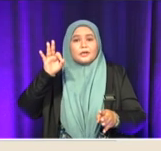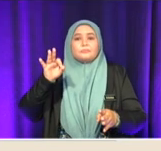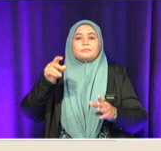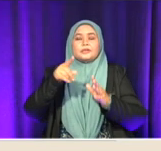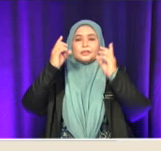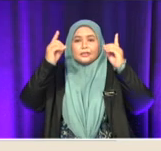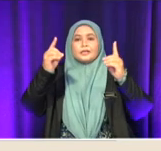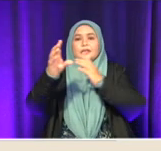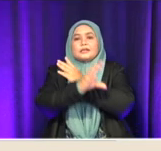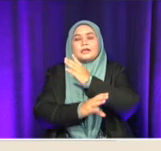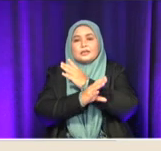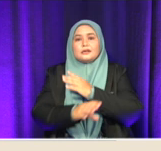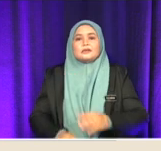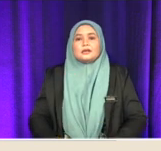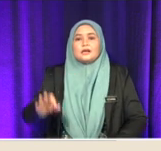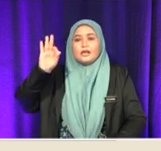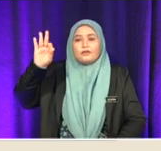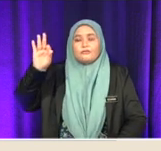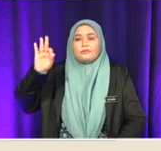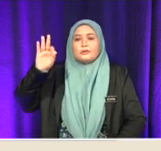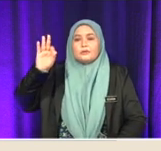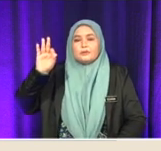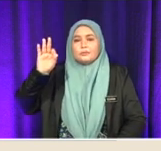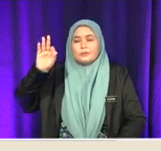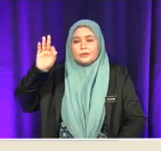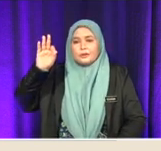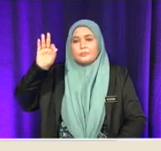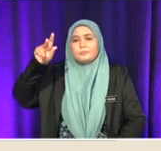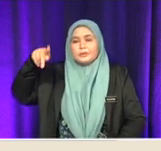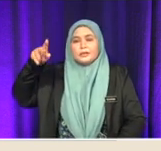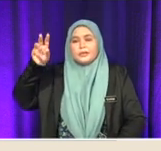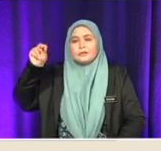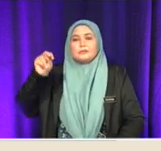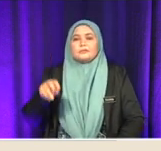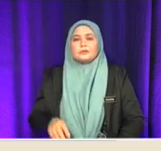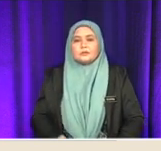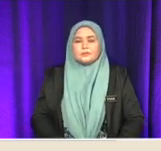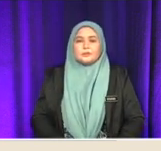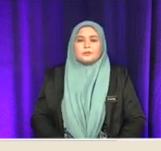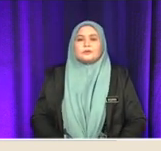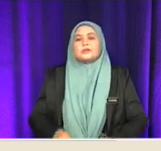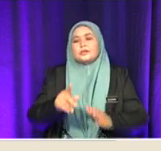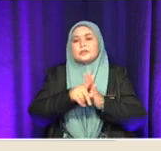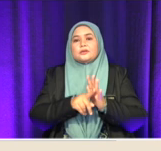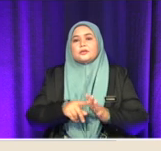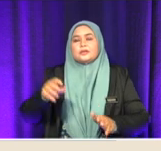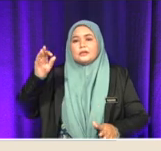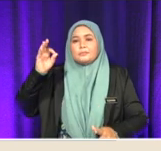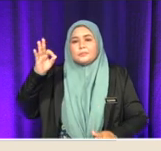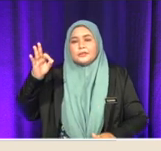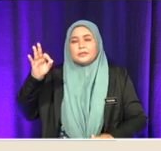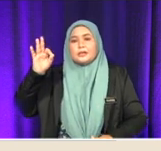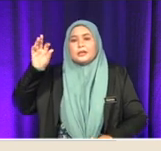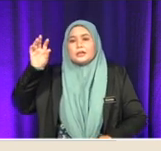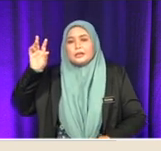ataupun fpn dalam dimana dia telah dibubar Pada tahun 1988 Tujuannya adalah untuk